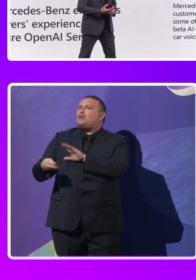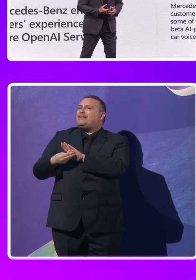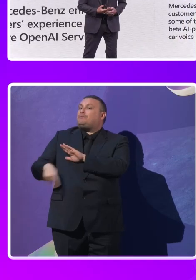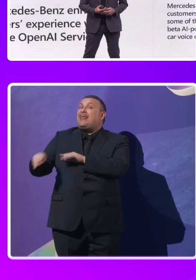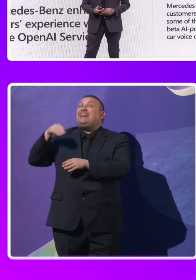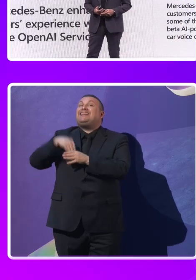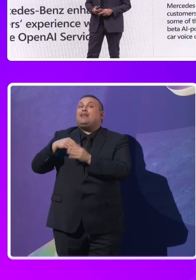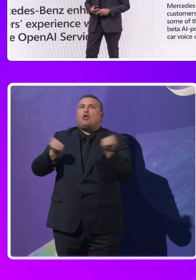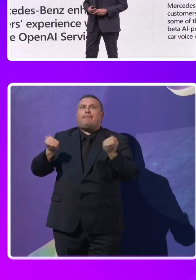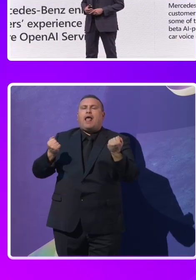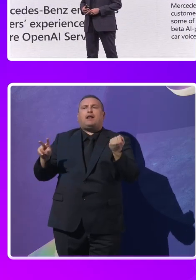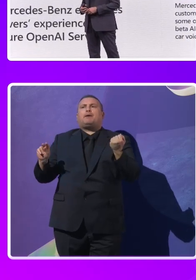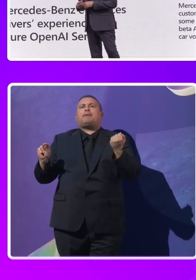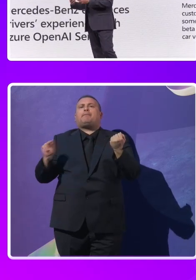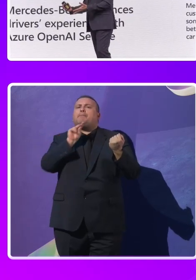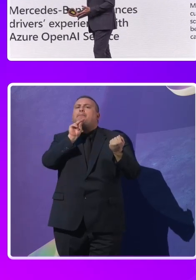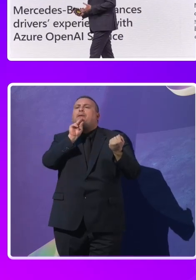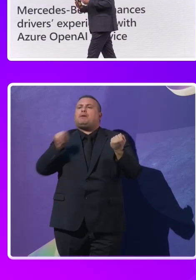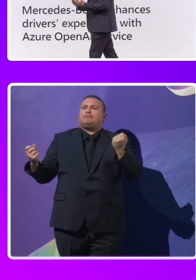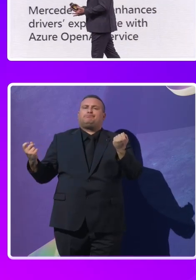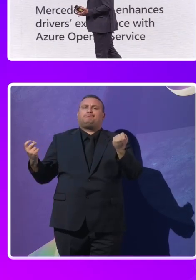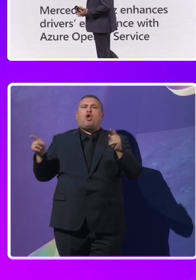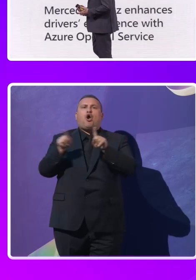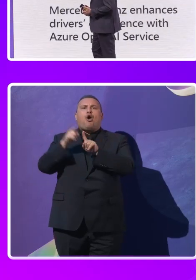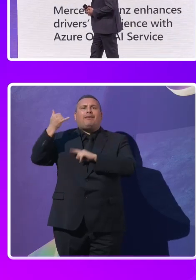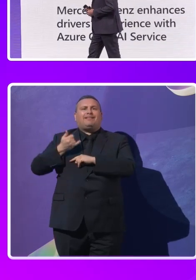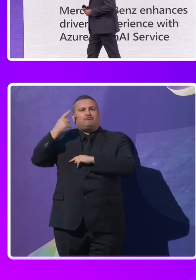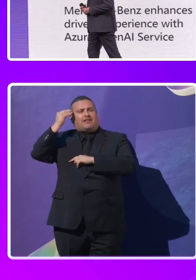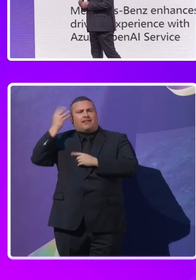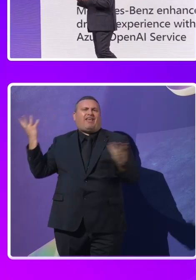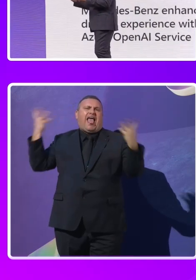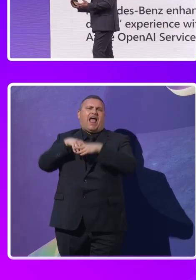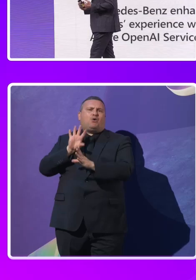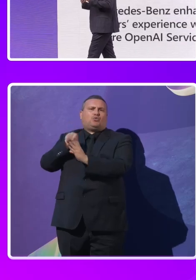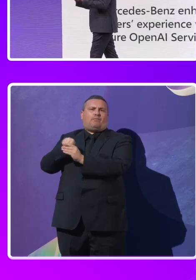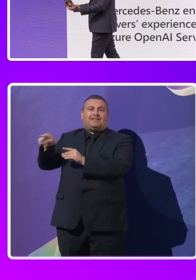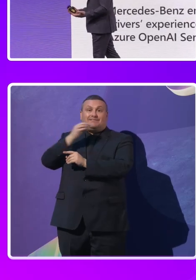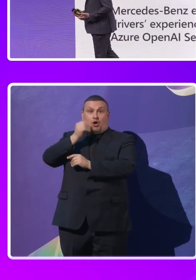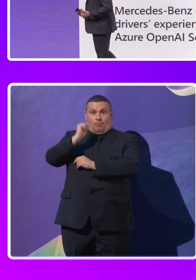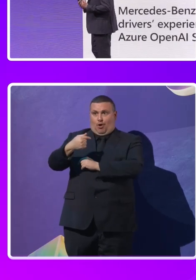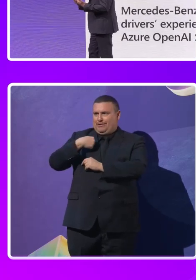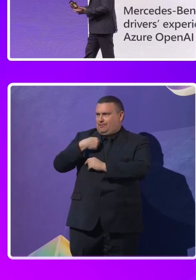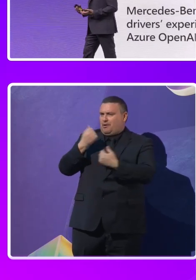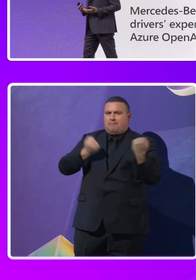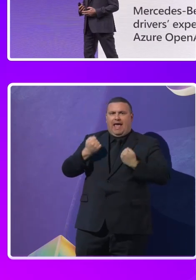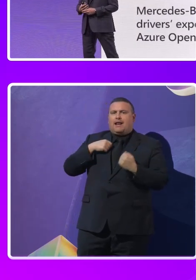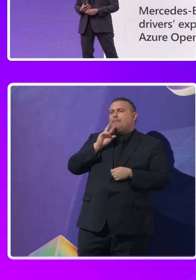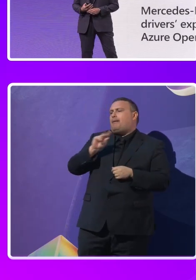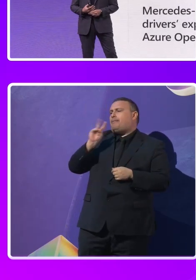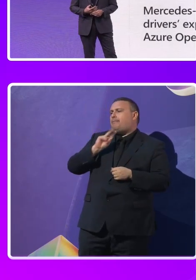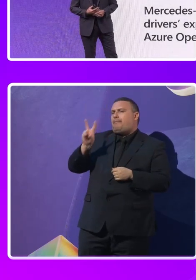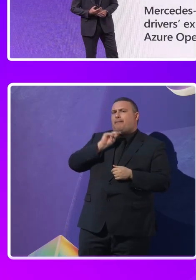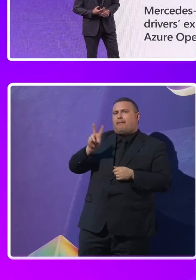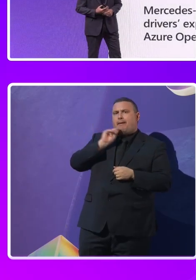dell'auto Questo significa che non solo io posso interagire con l'auto in linguaggio naturale in maniera molto